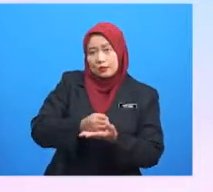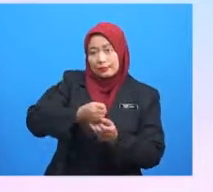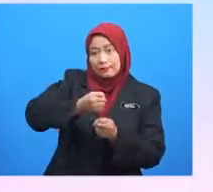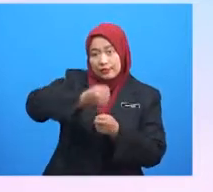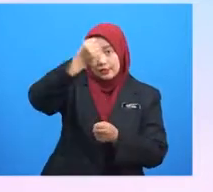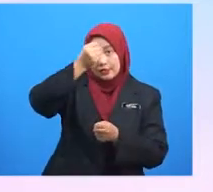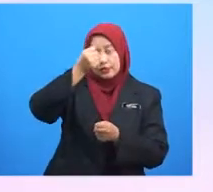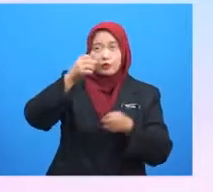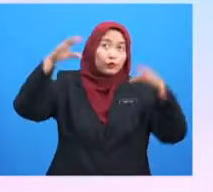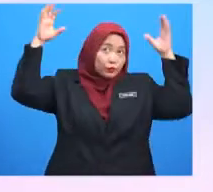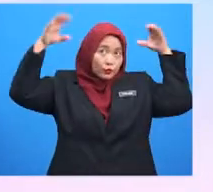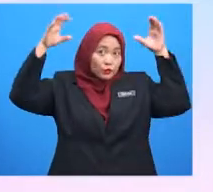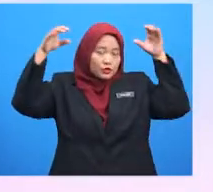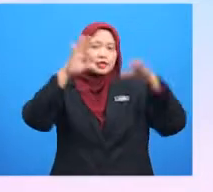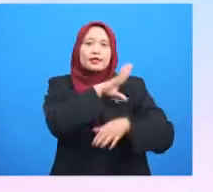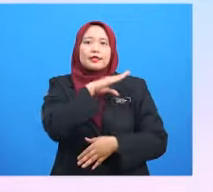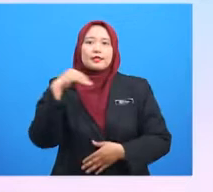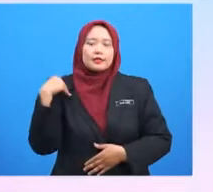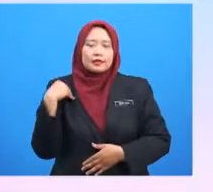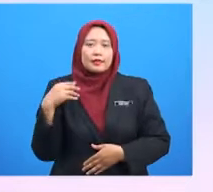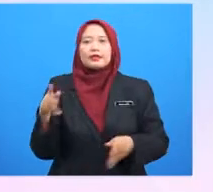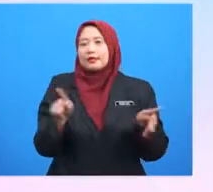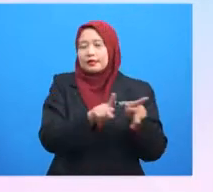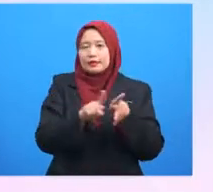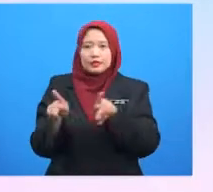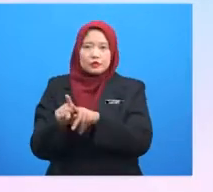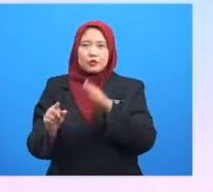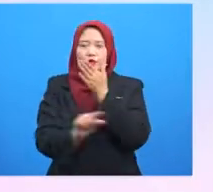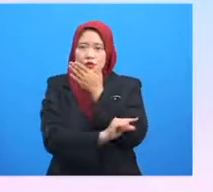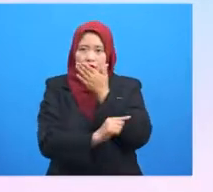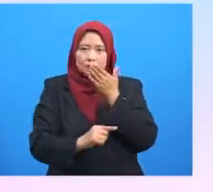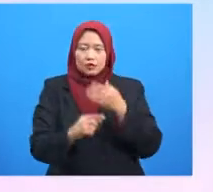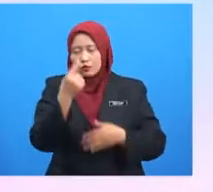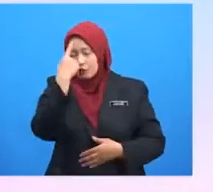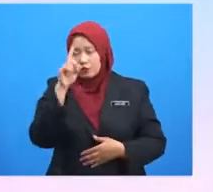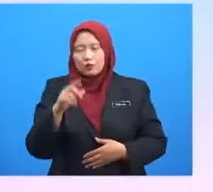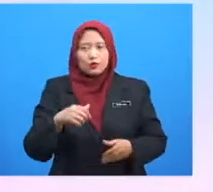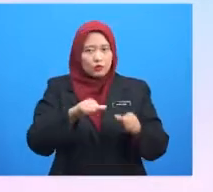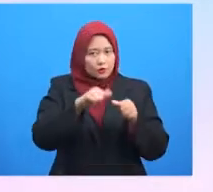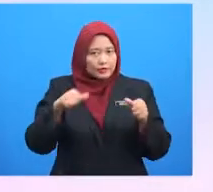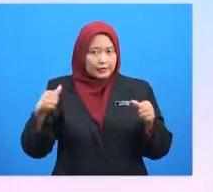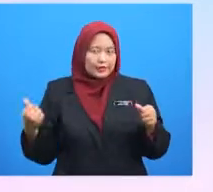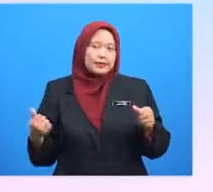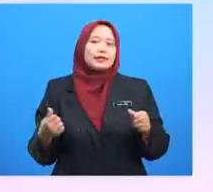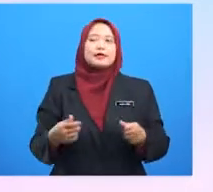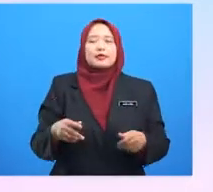apabila hujan dan juga kasut getah untuk mengelakkan kaki daripada basah.